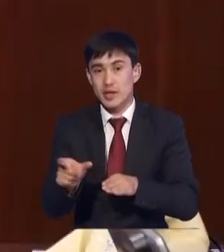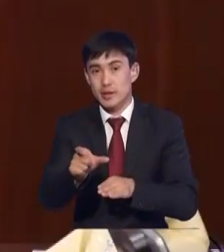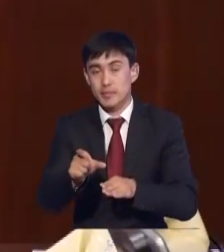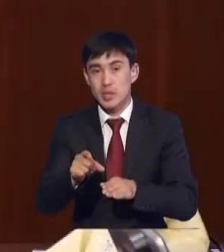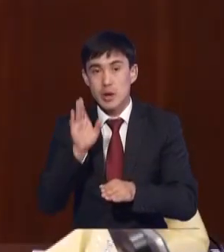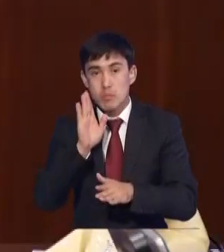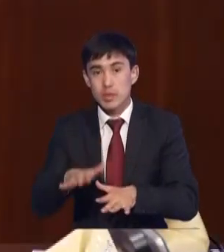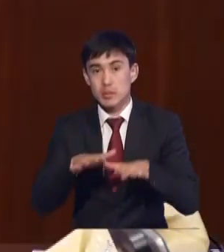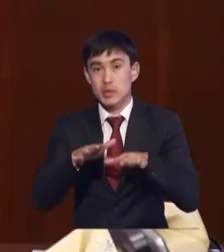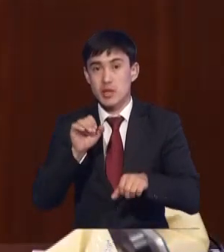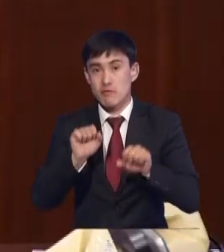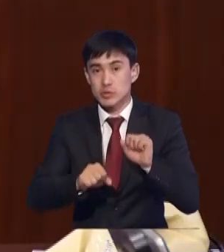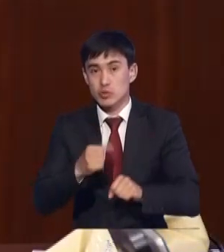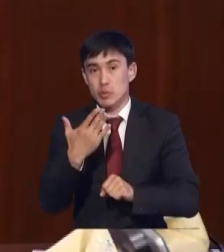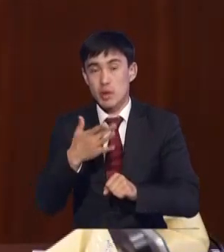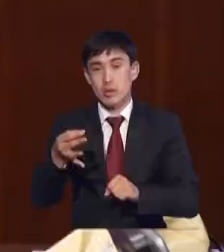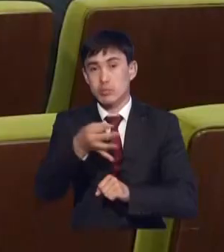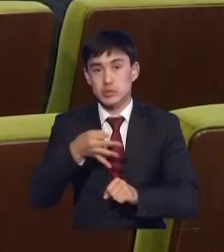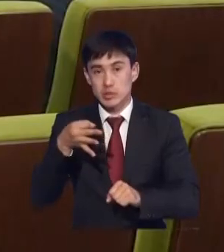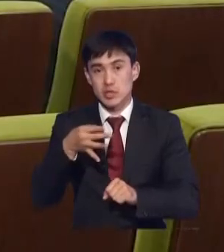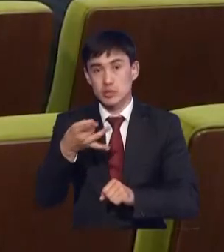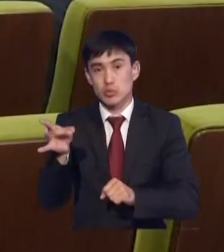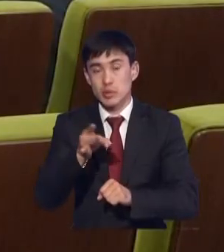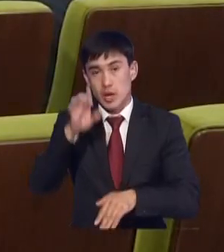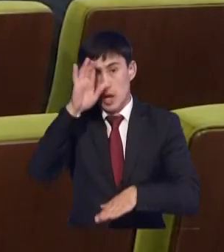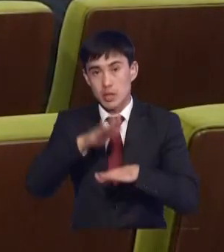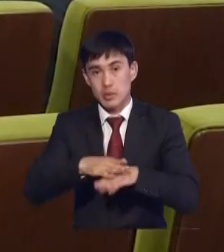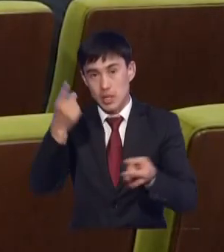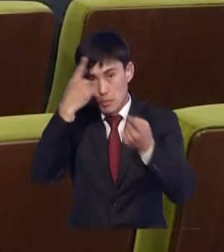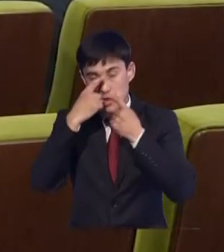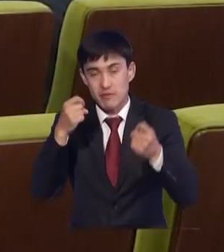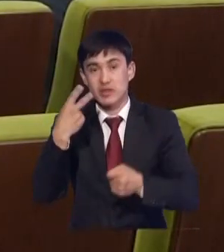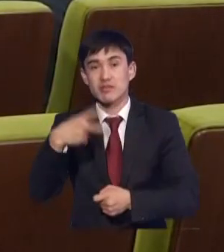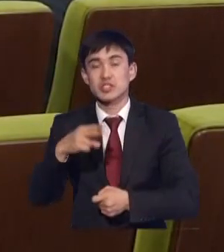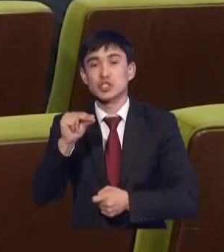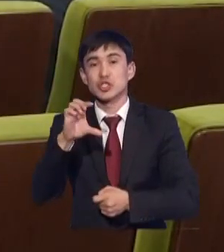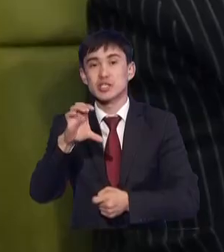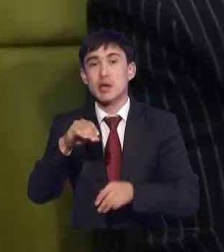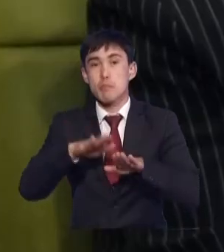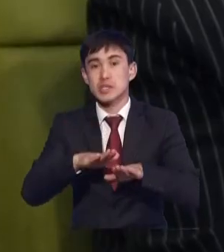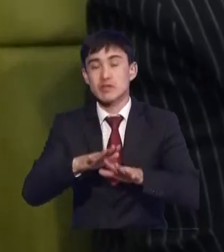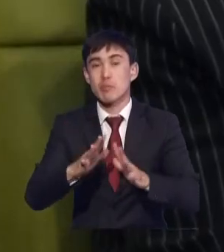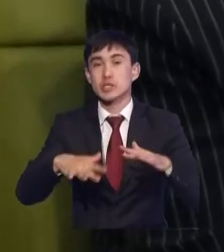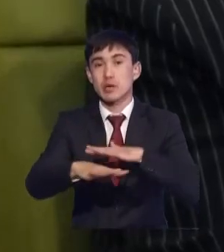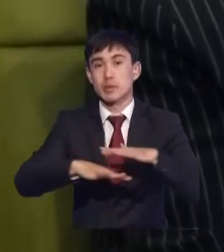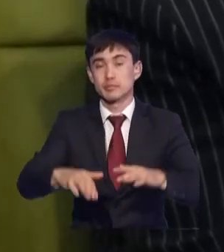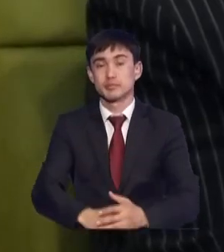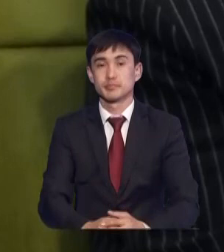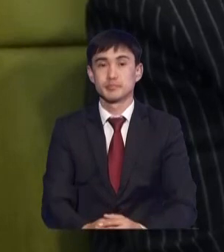подтопления ВС ещё остаются пять областей Республики акимата объявлены 20 ЧС местного